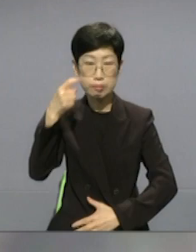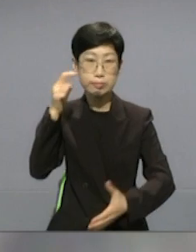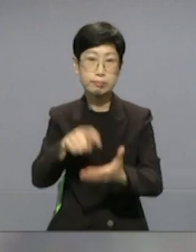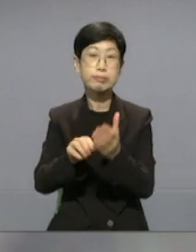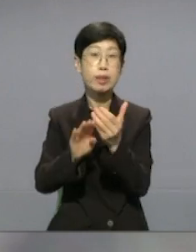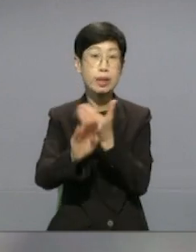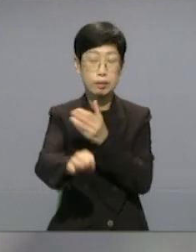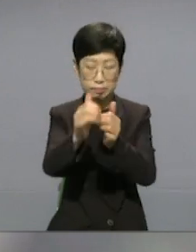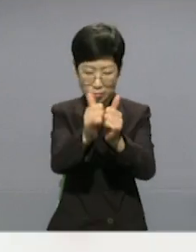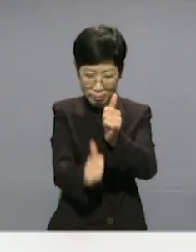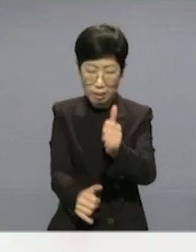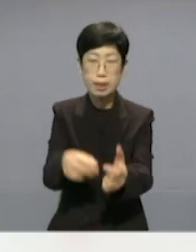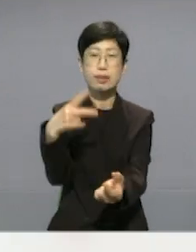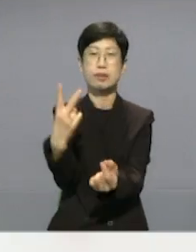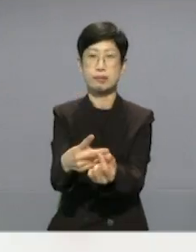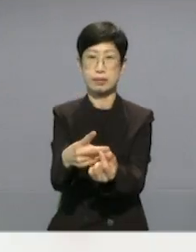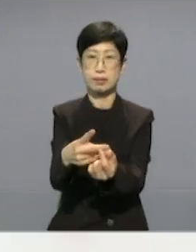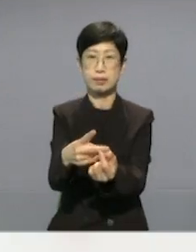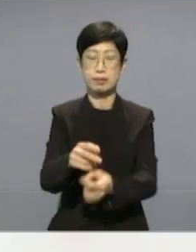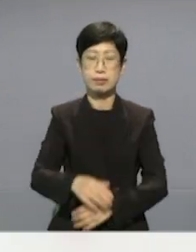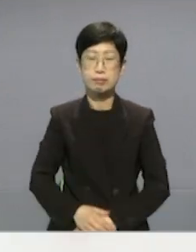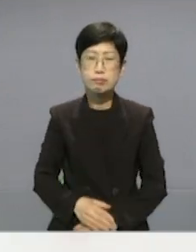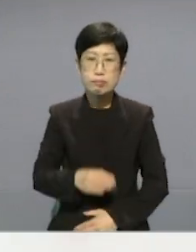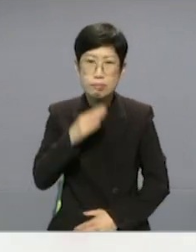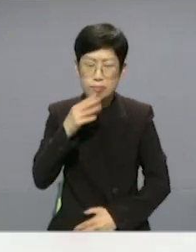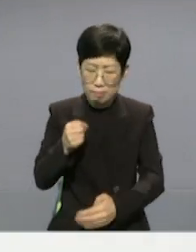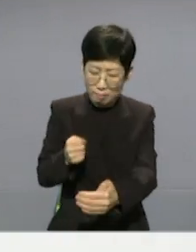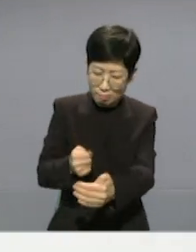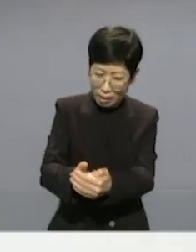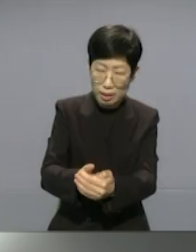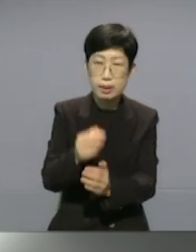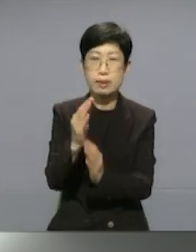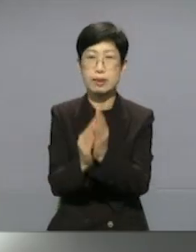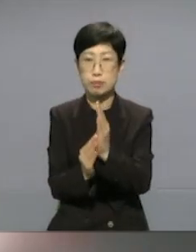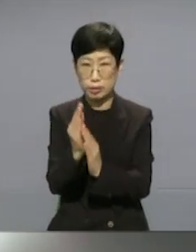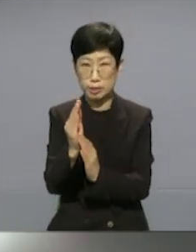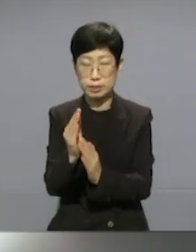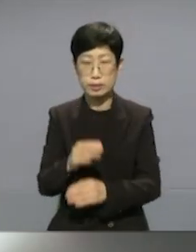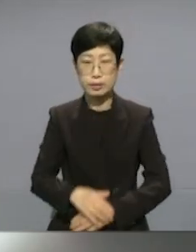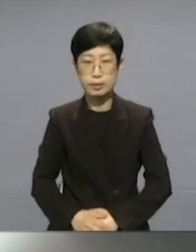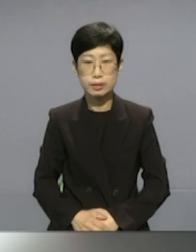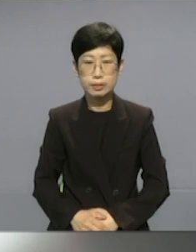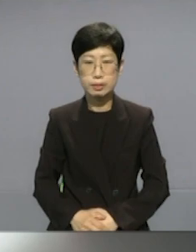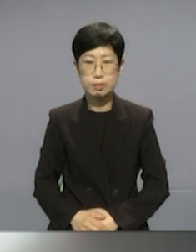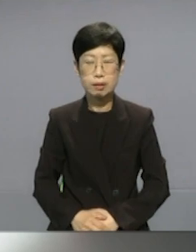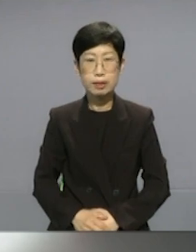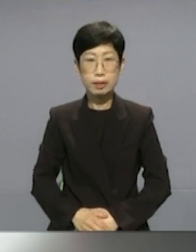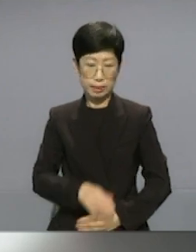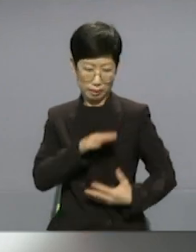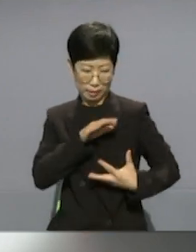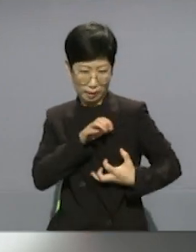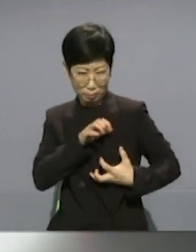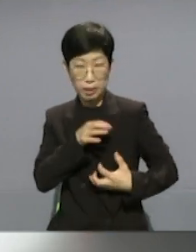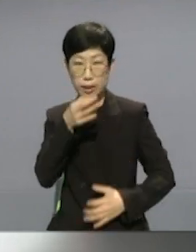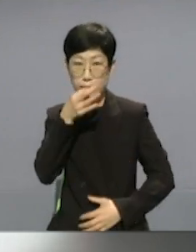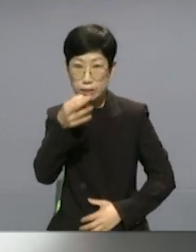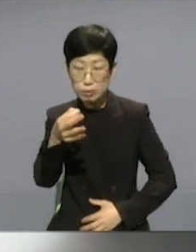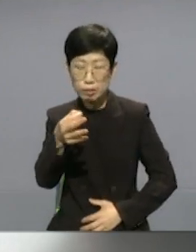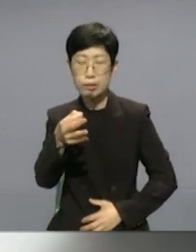이후 역대 두 번째입니다. 그야말로 희귀 중에 희귀 다이아몬드로 맥동하는 심장이라는 이름이